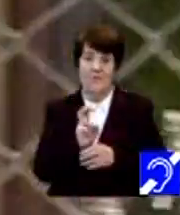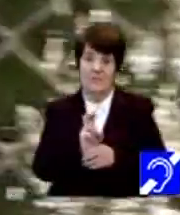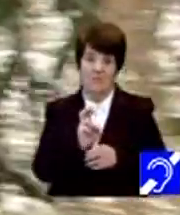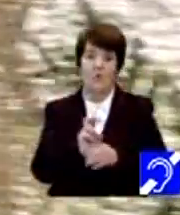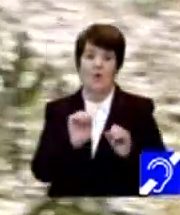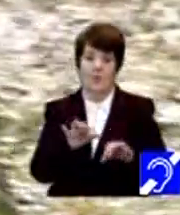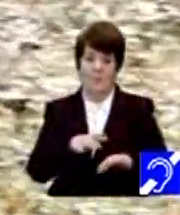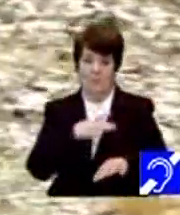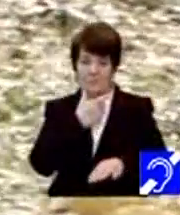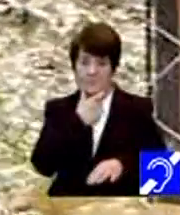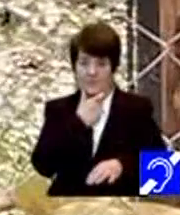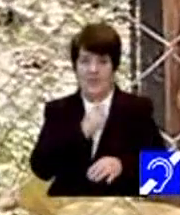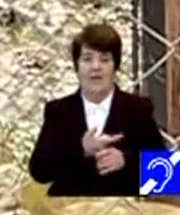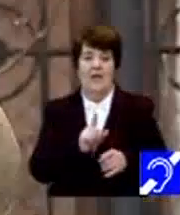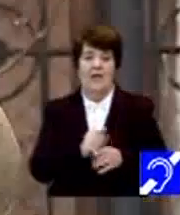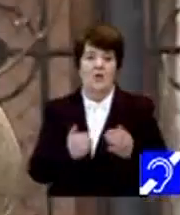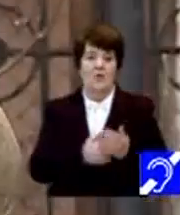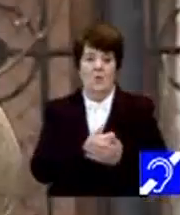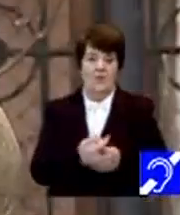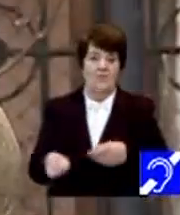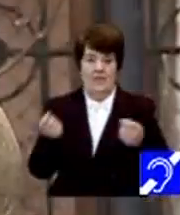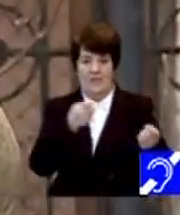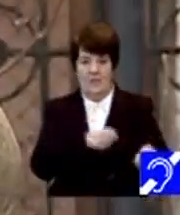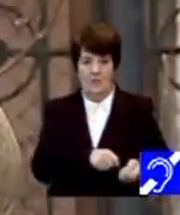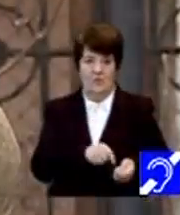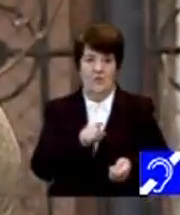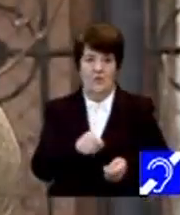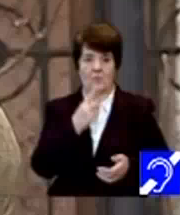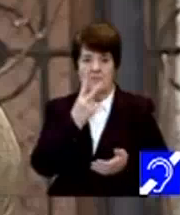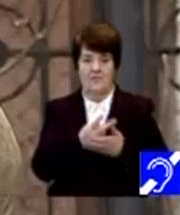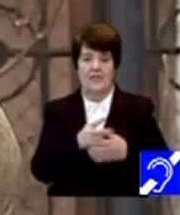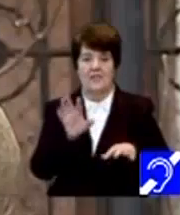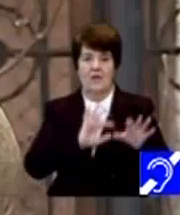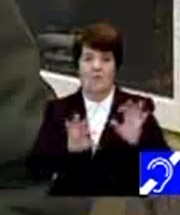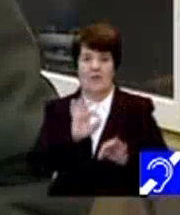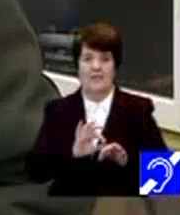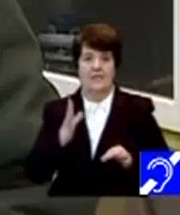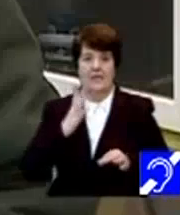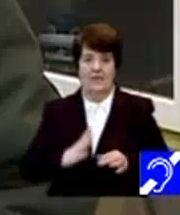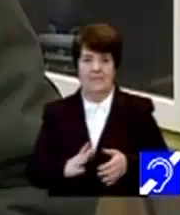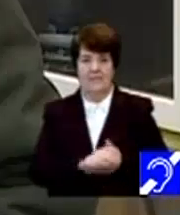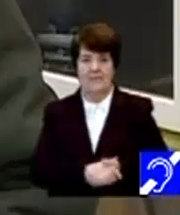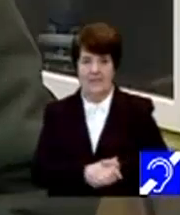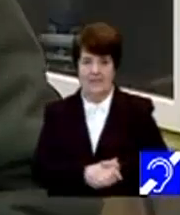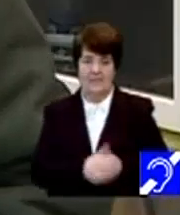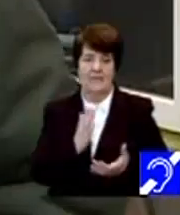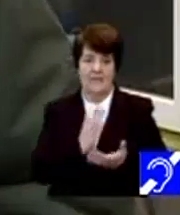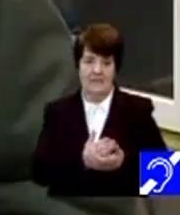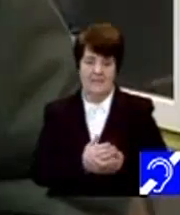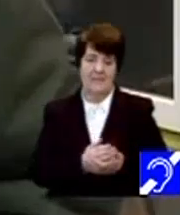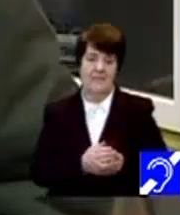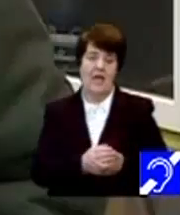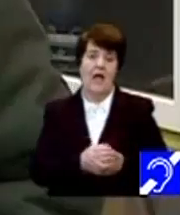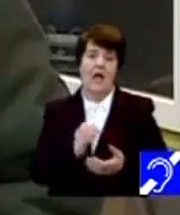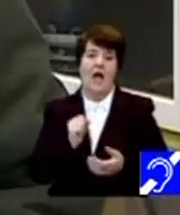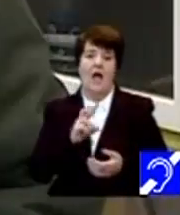curând, vizitatorii vor putea admira noi animale care vor fi aduse de peste hotare să completeze colecțiile existente. Este un număr